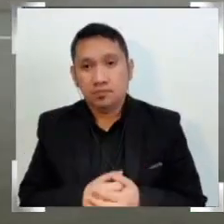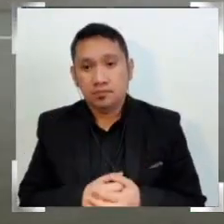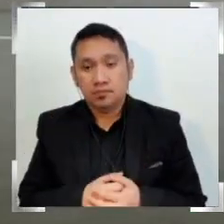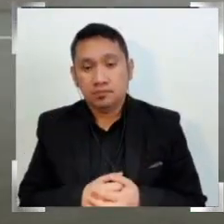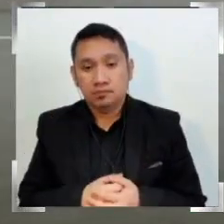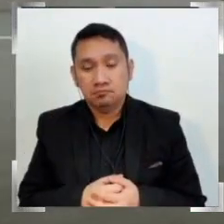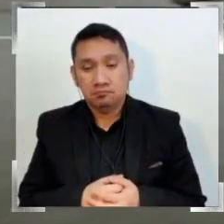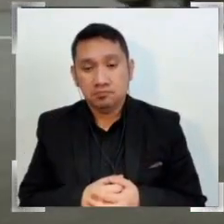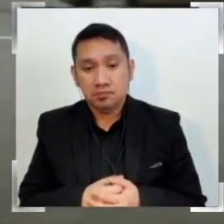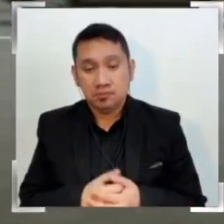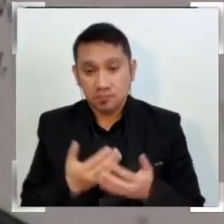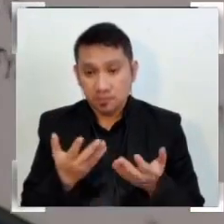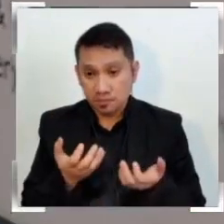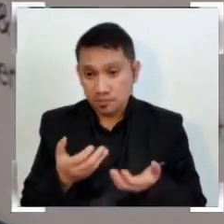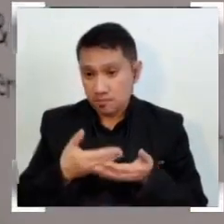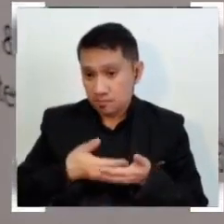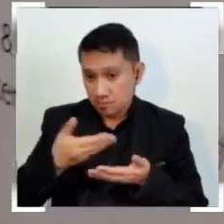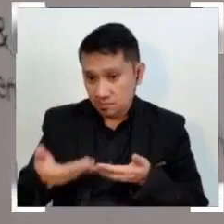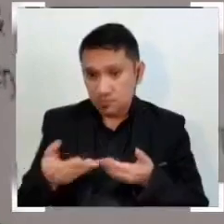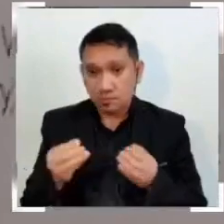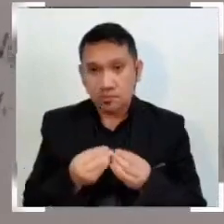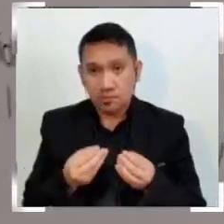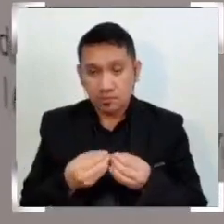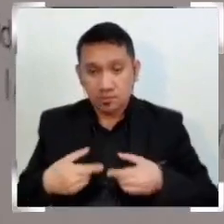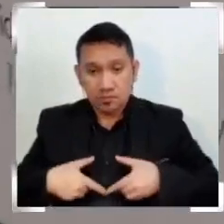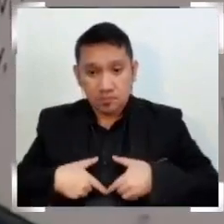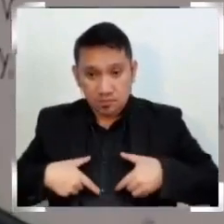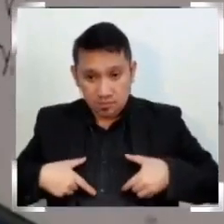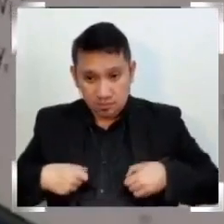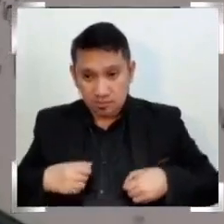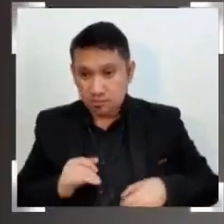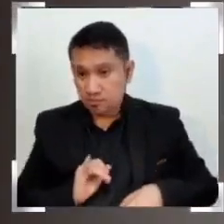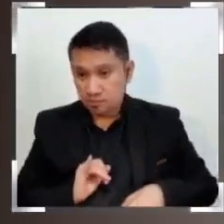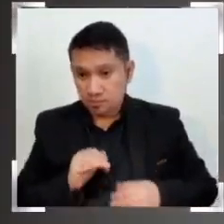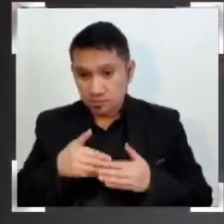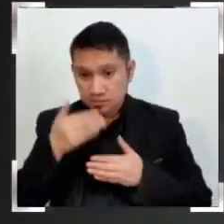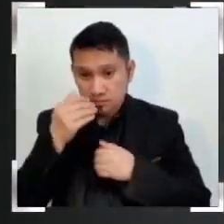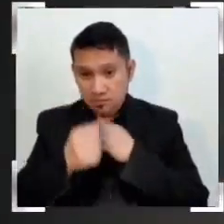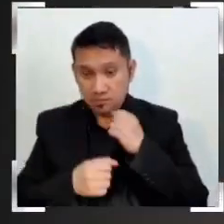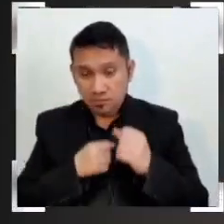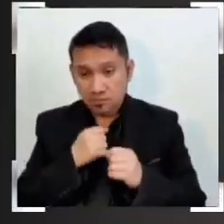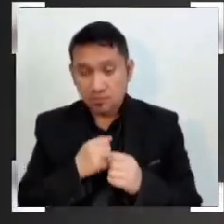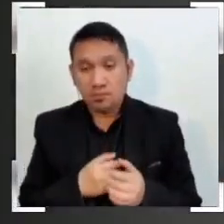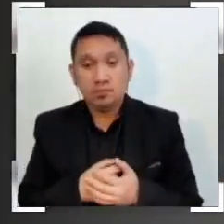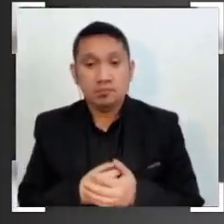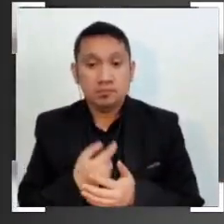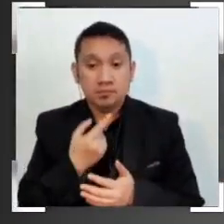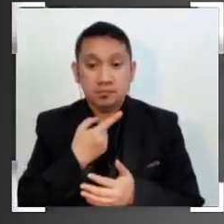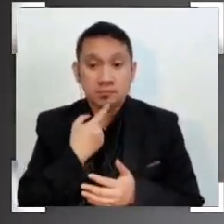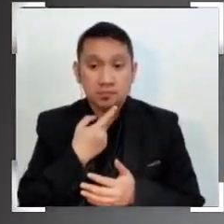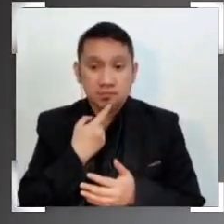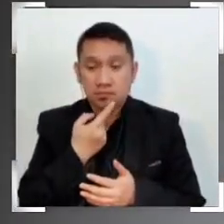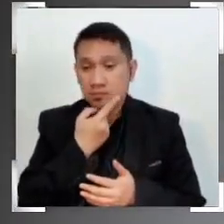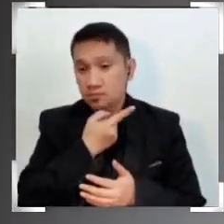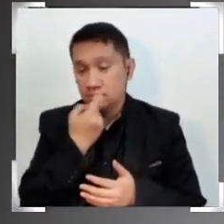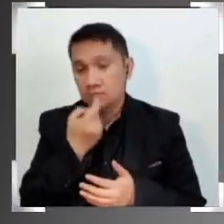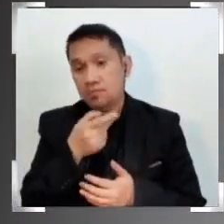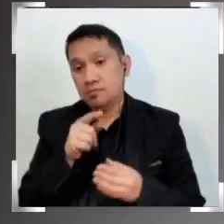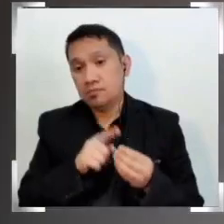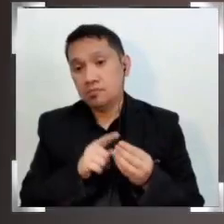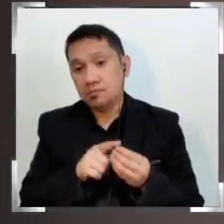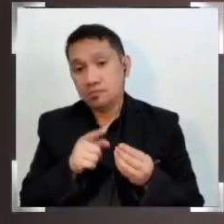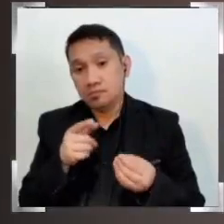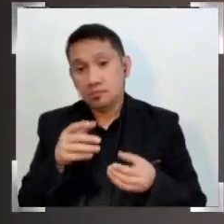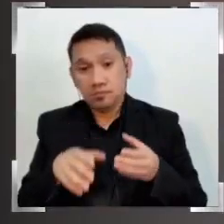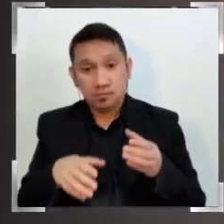ang bumili pa ng mas maraming body cam sa susunod na taon. Sinabi ito ni Maranan kasunod ng kaso ng pagkakapatay sa 17 anyos na